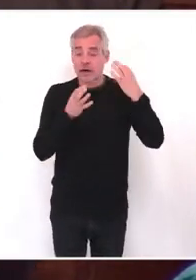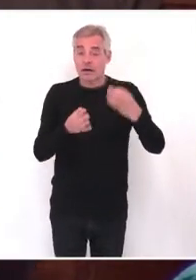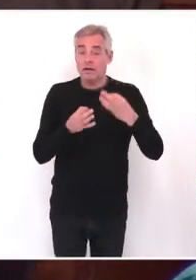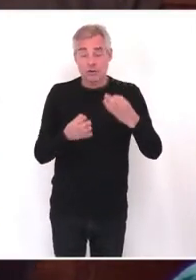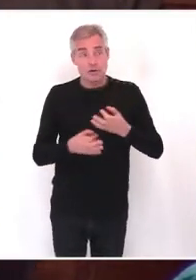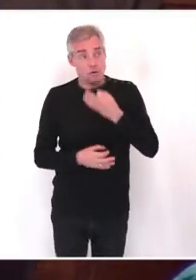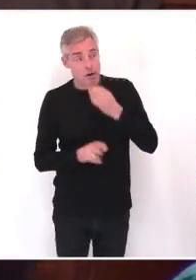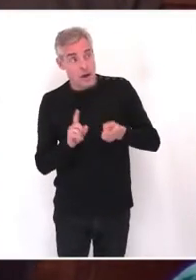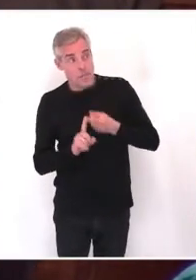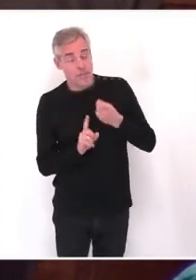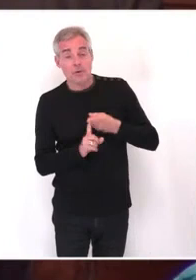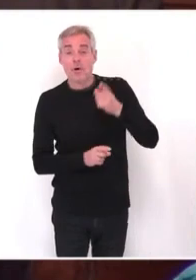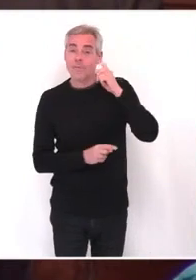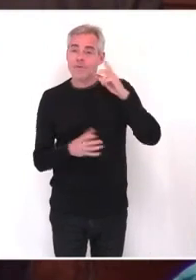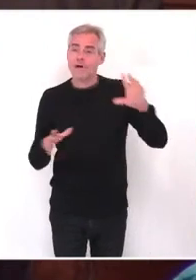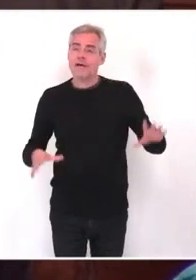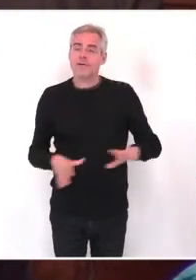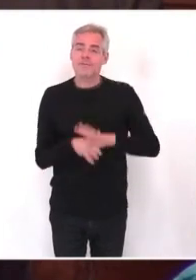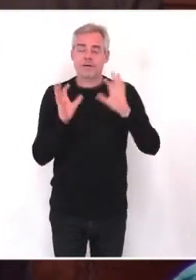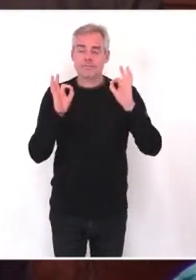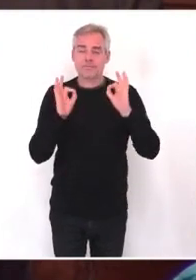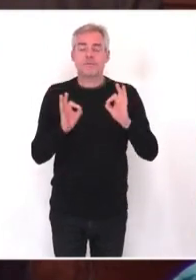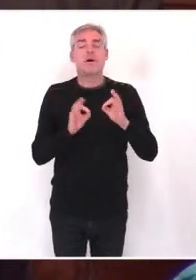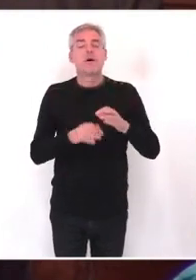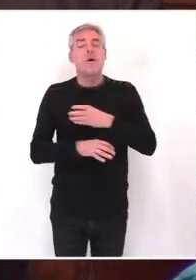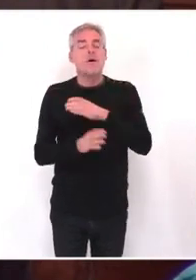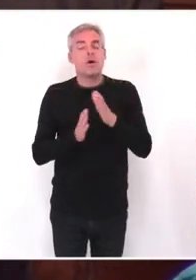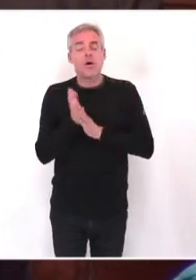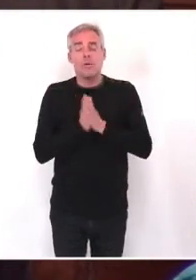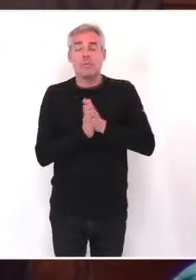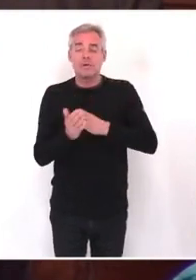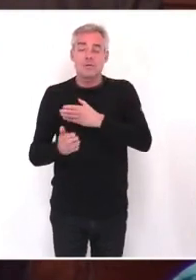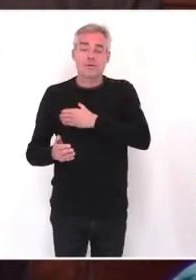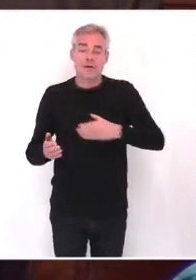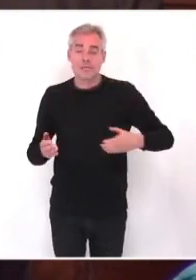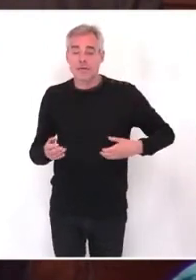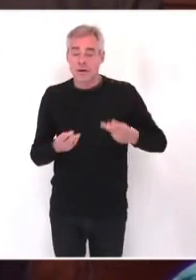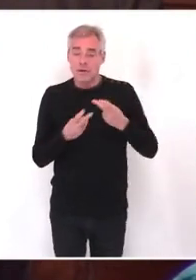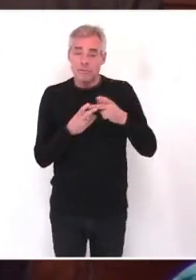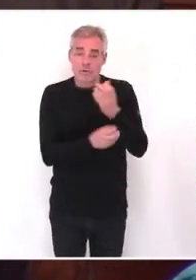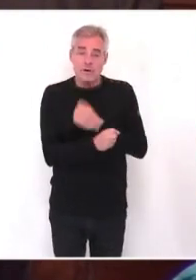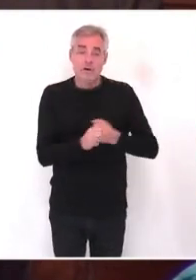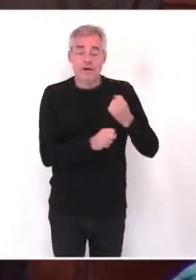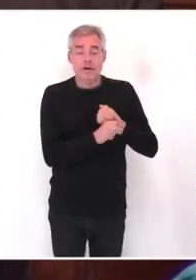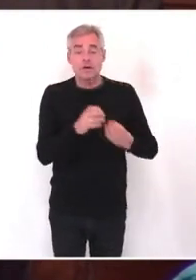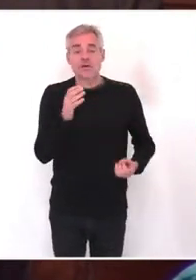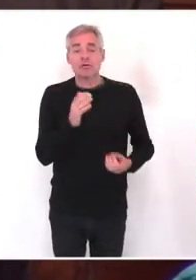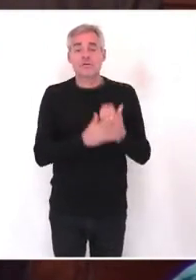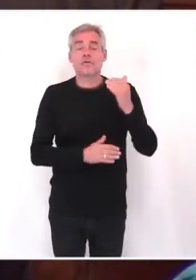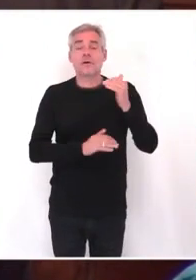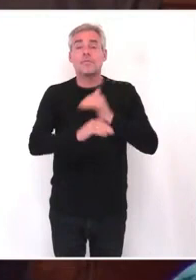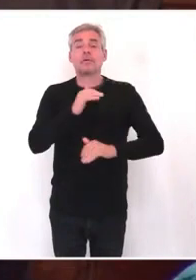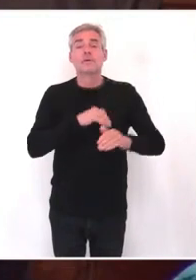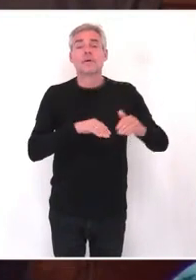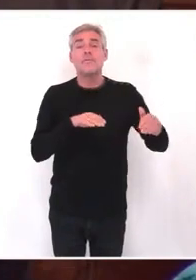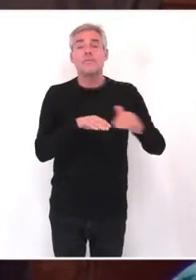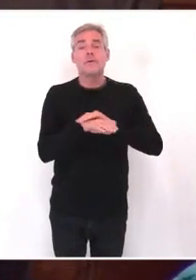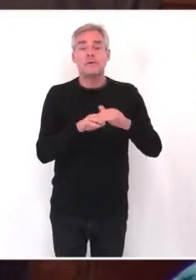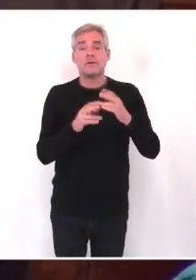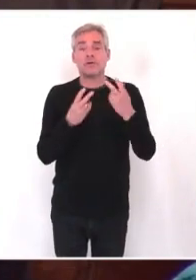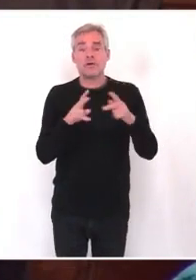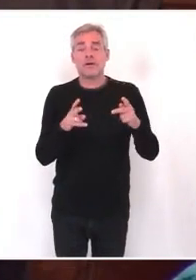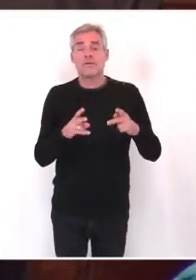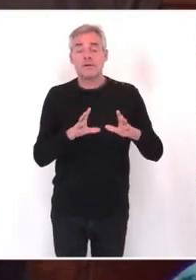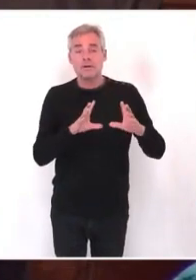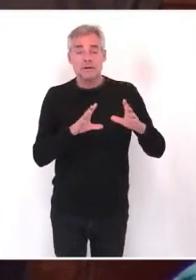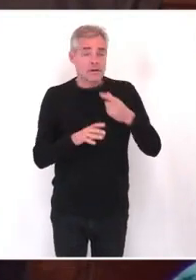d'autant plus qu'il illustre doublement l'ambition municipale pour la construction de cette nouvelle programmation de la politique de la ville.